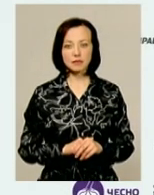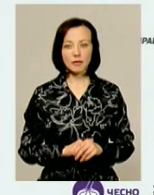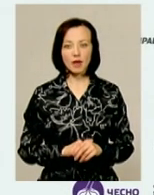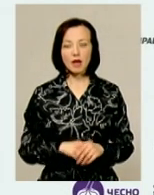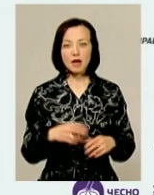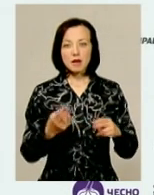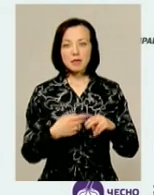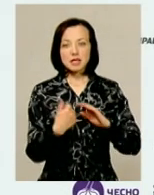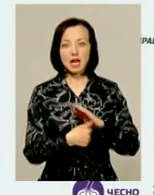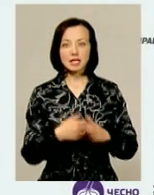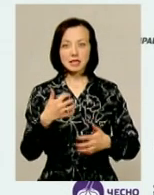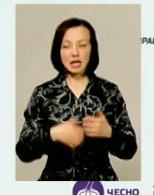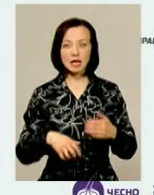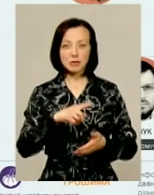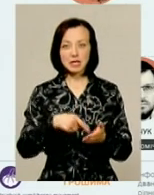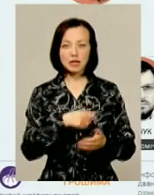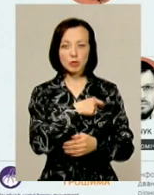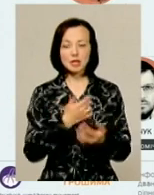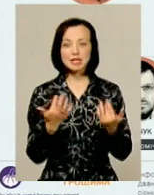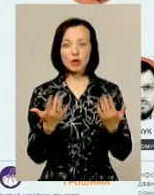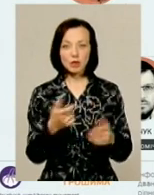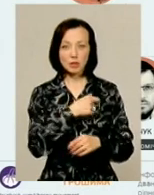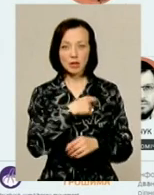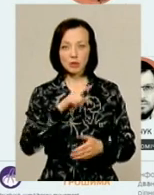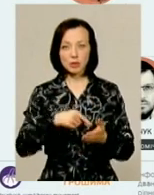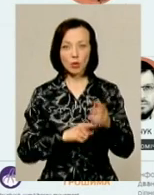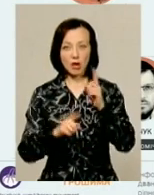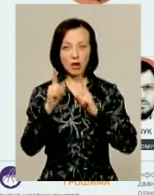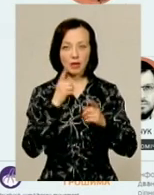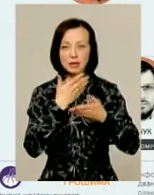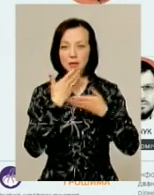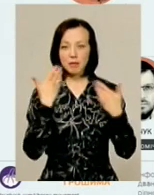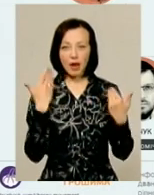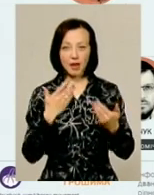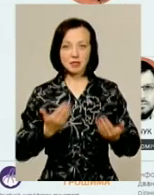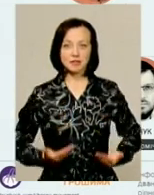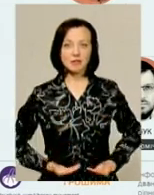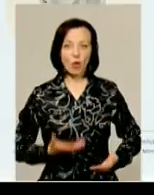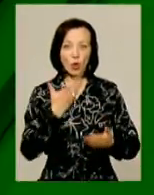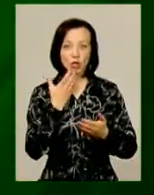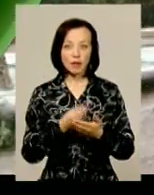Без Хатченки серед міських обранців або у скількох депутатів Хмельницької міської ради немає квадратних метрів.